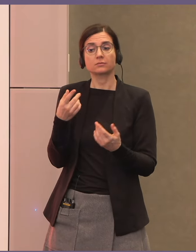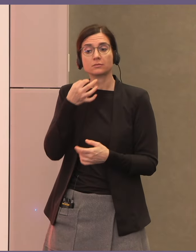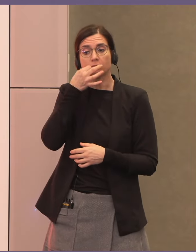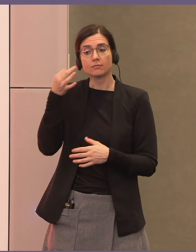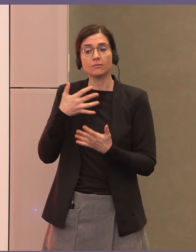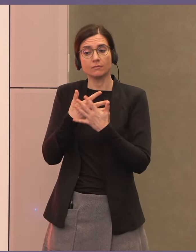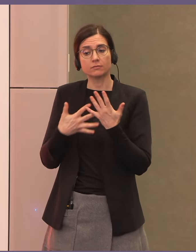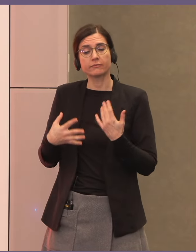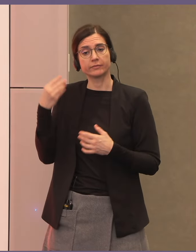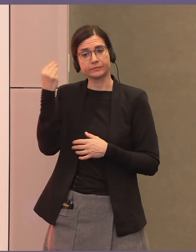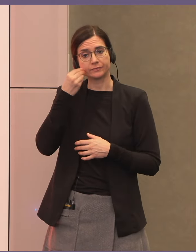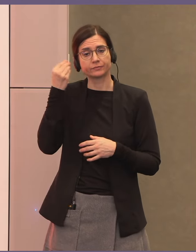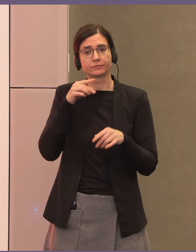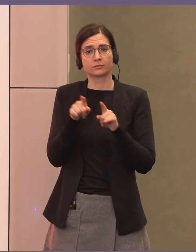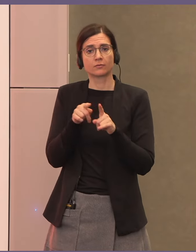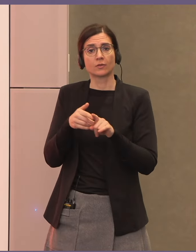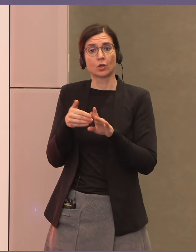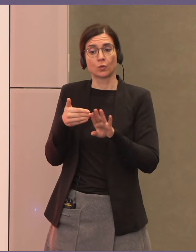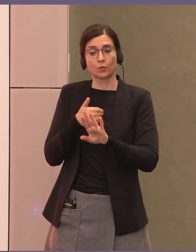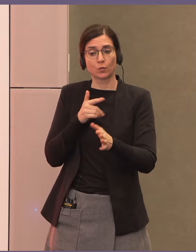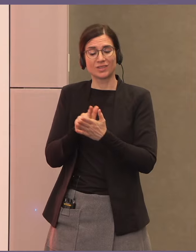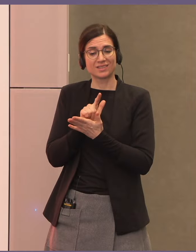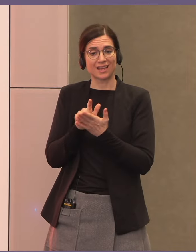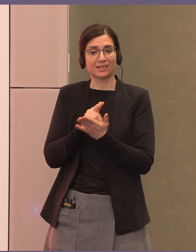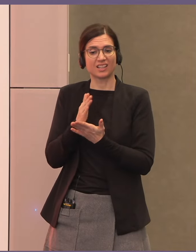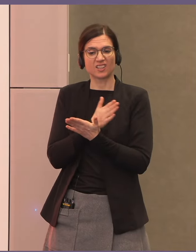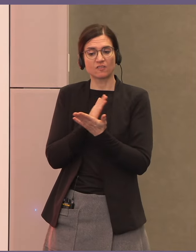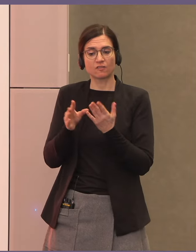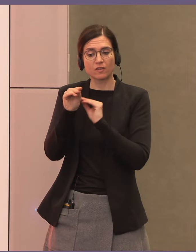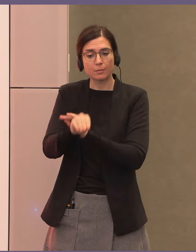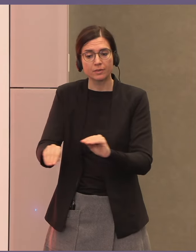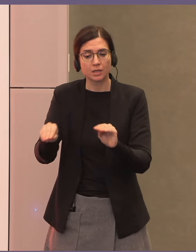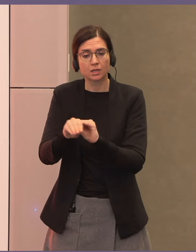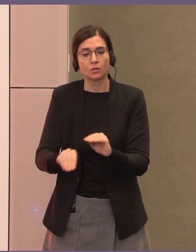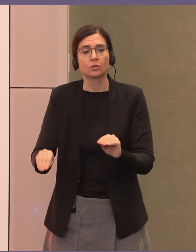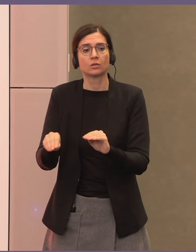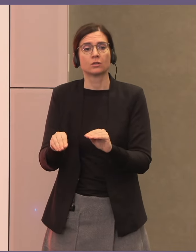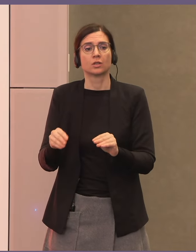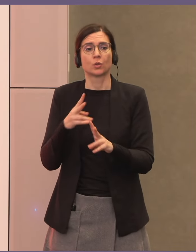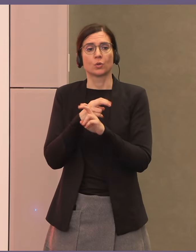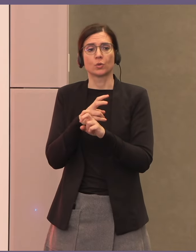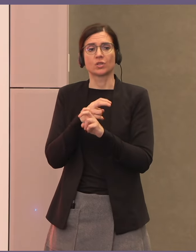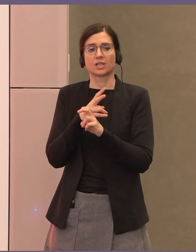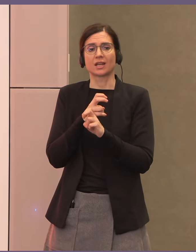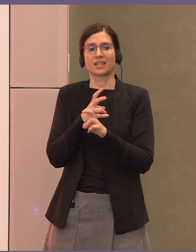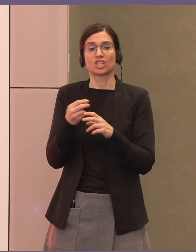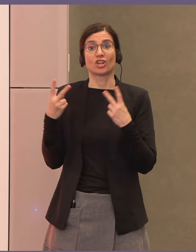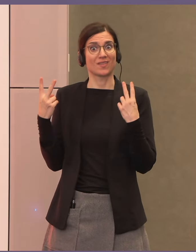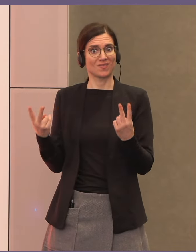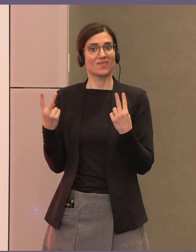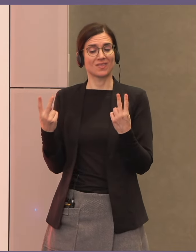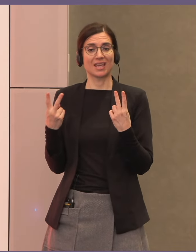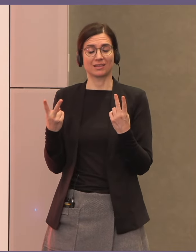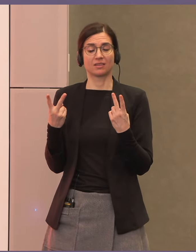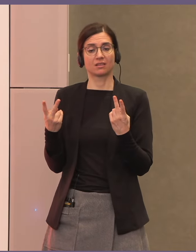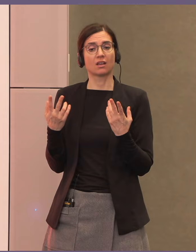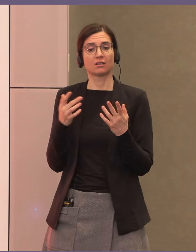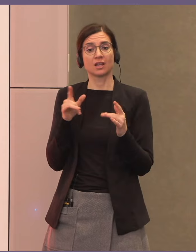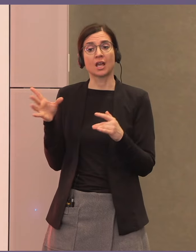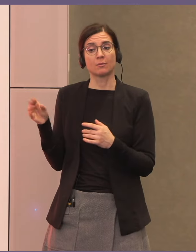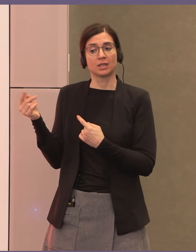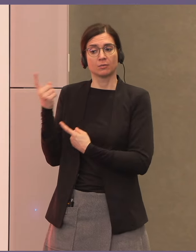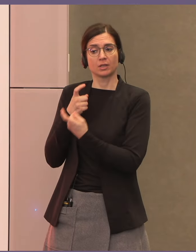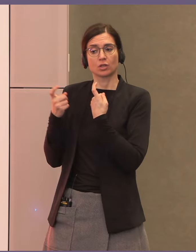deutschen Sprache und die frühzeitige Vermittlung von in Anführungszeichen österreichischen Werten an Kindern mit